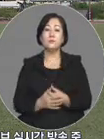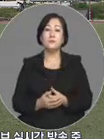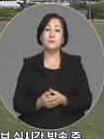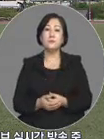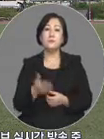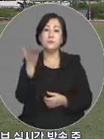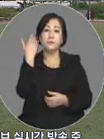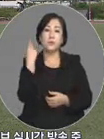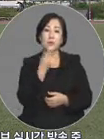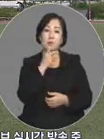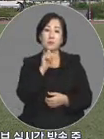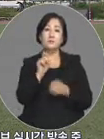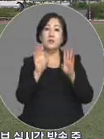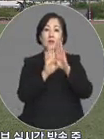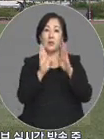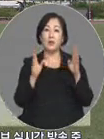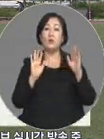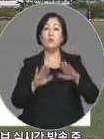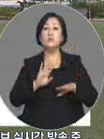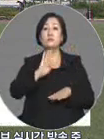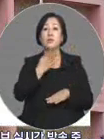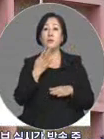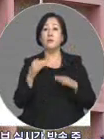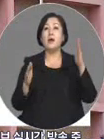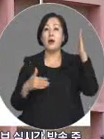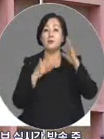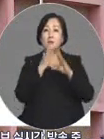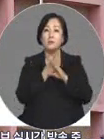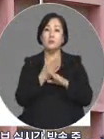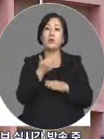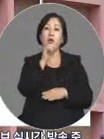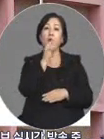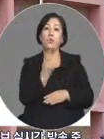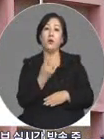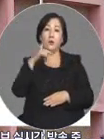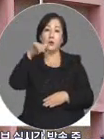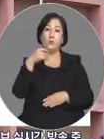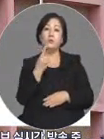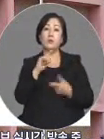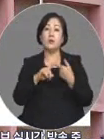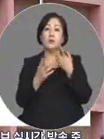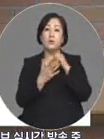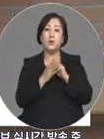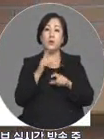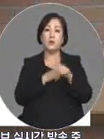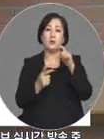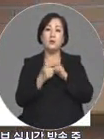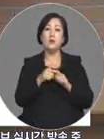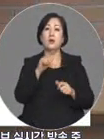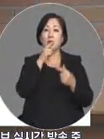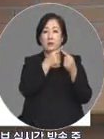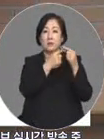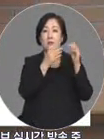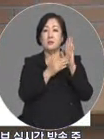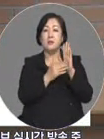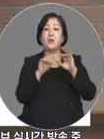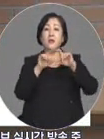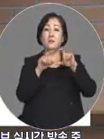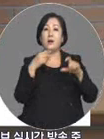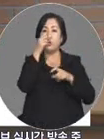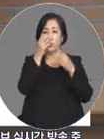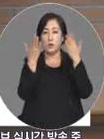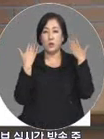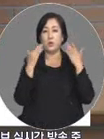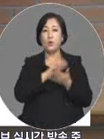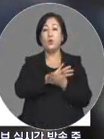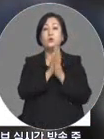지난 2010년 개교해 현재 400여 명이 재학 중인 울산 외고. 울산의 유일한 외국어고인 이 학교는 이제 일반고 전환이